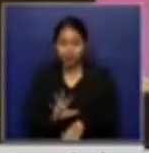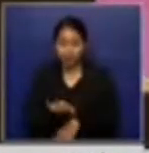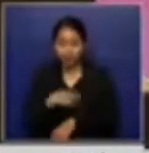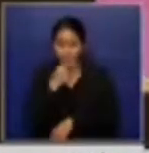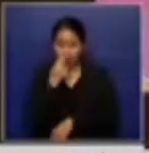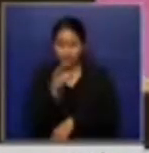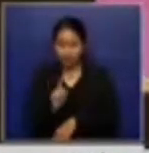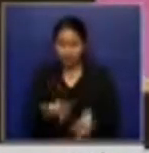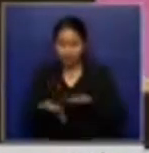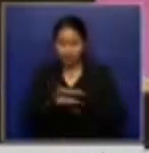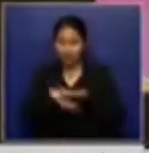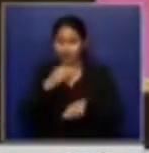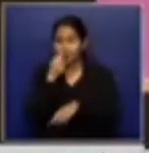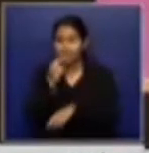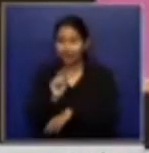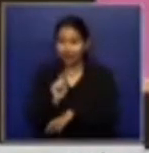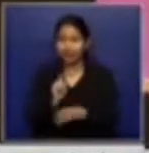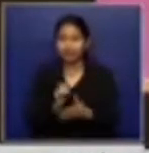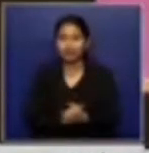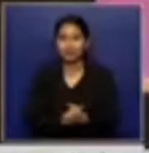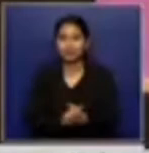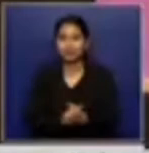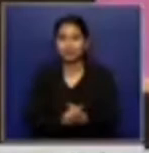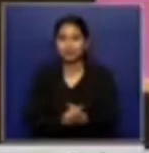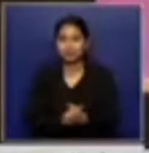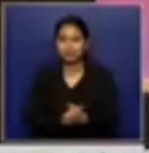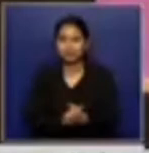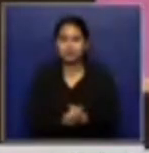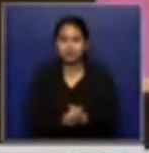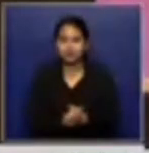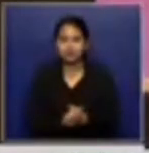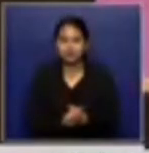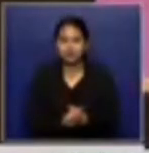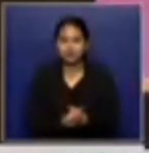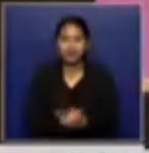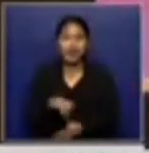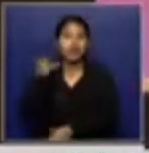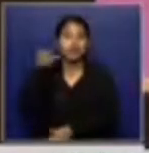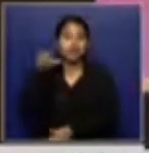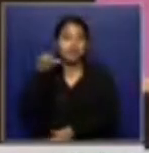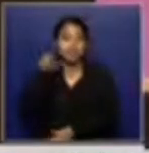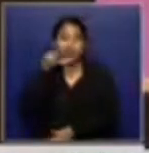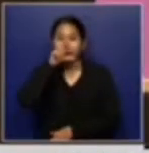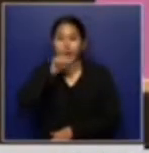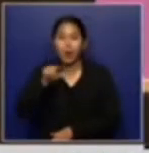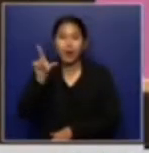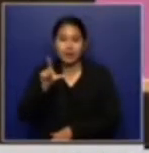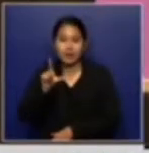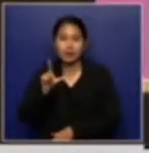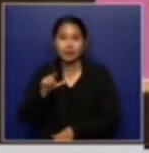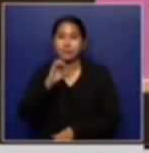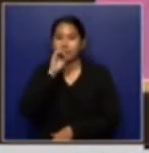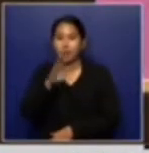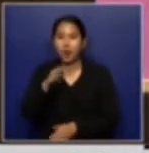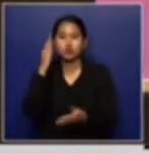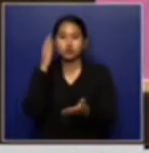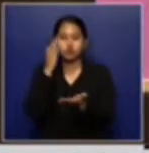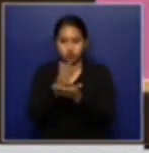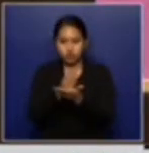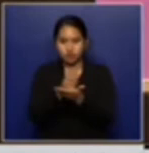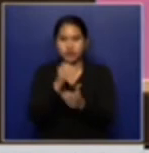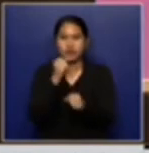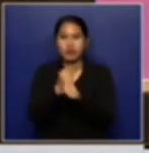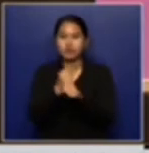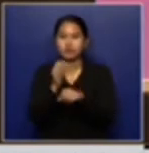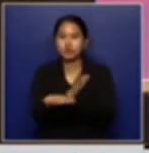ครับปรากฏว่าสายการบินนกแอร์ประกาศยุติการทำธุรกิจการ